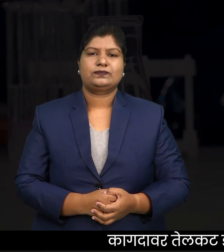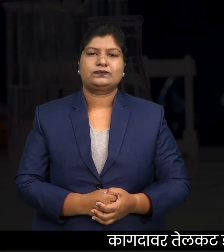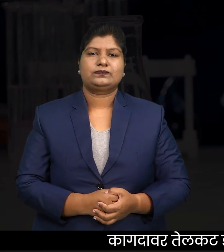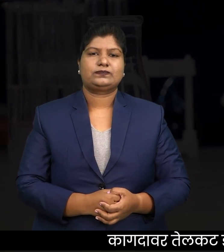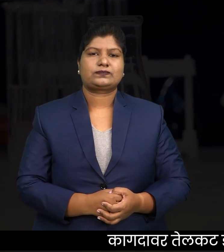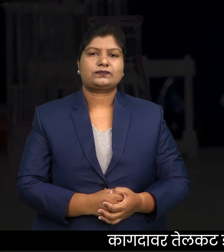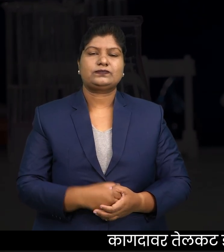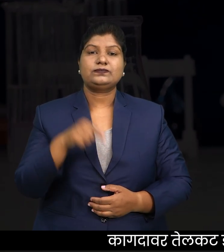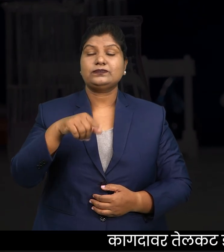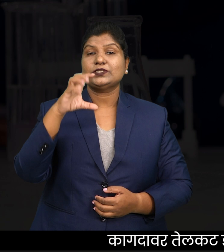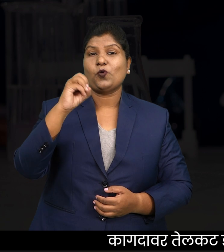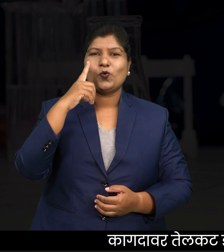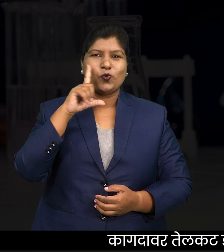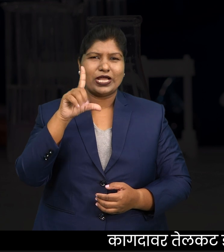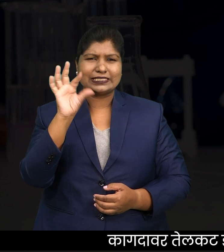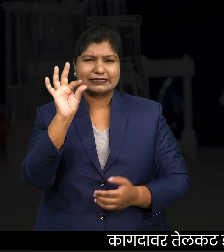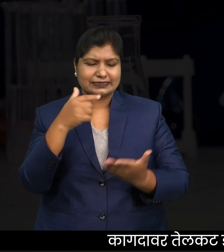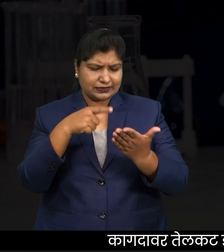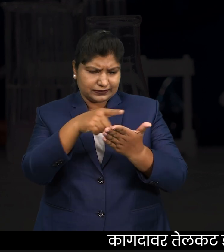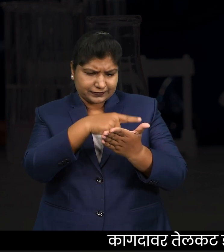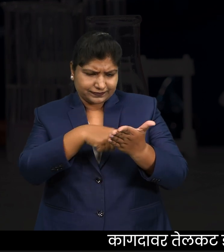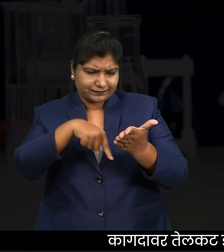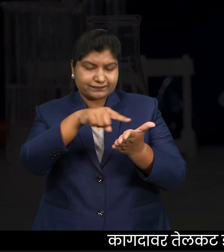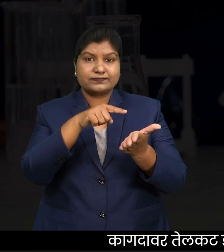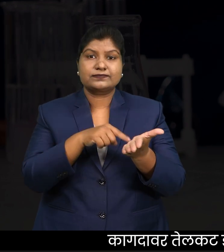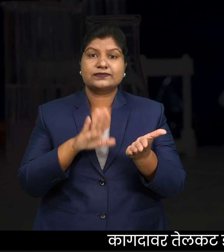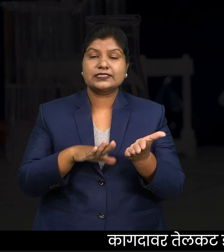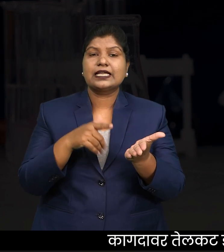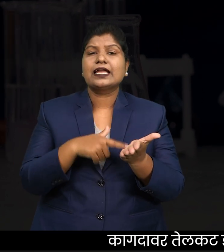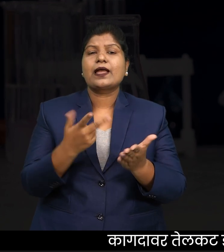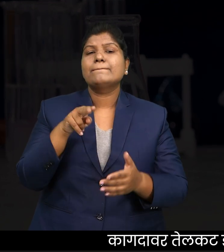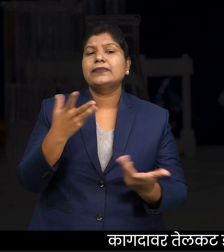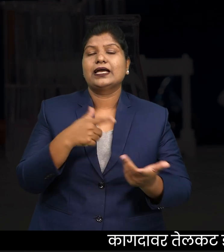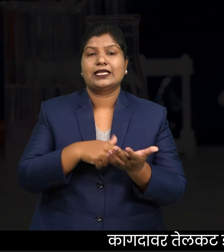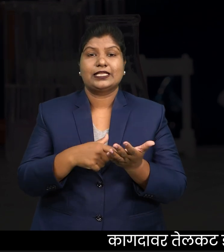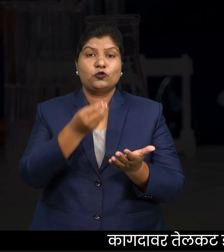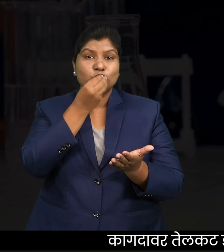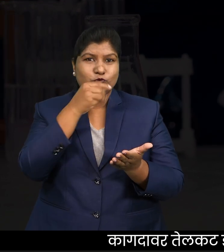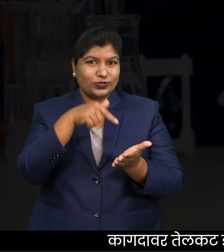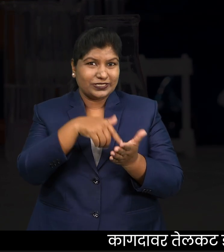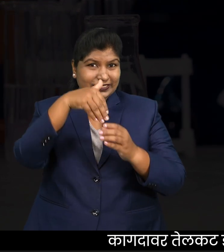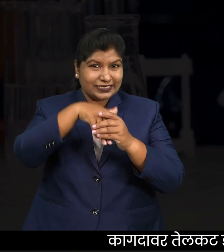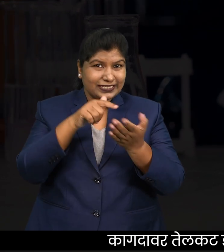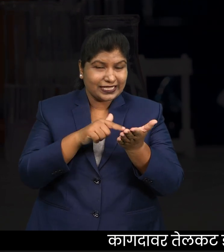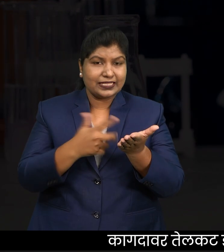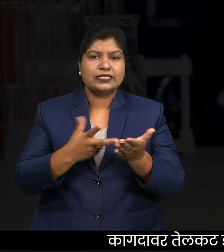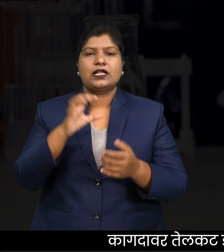कागदावर तेलकट डाग दर्शवतो की अन्नपदार्थात चरबी आहे.